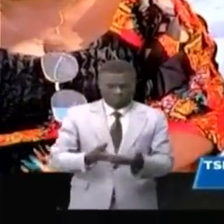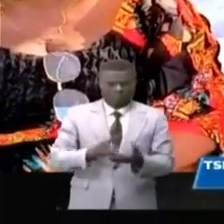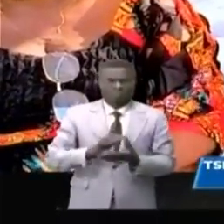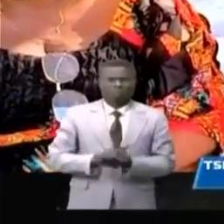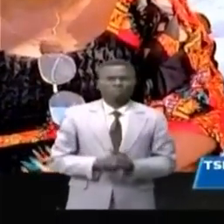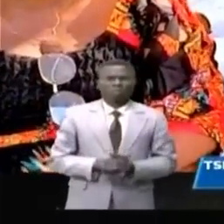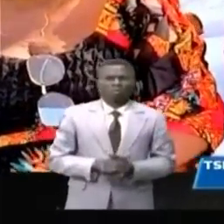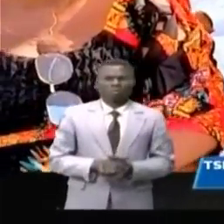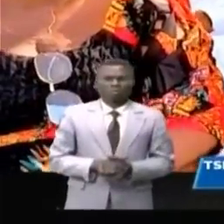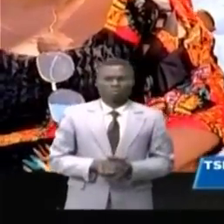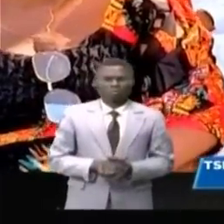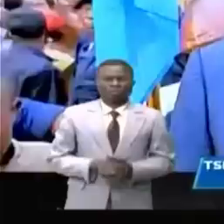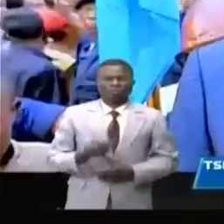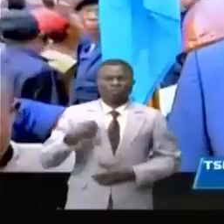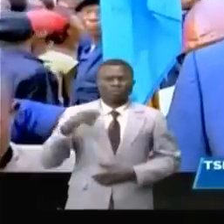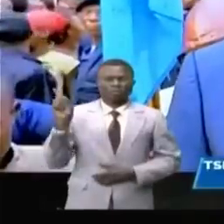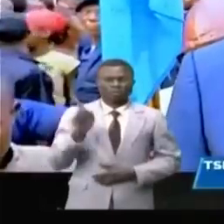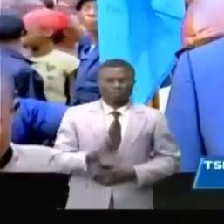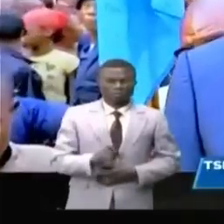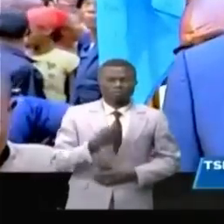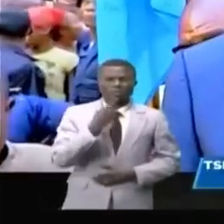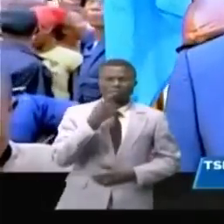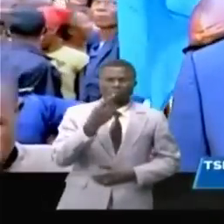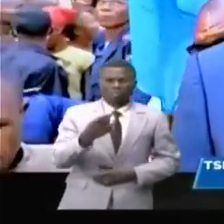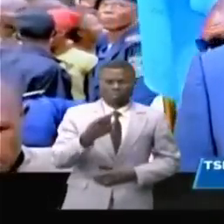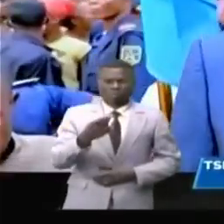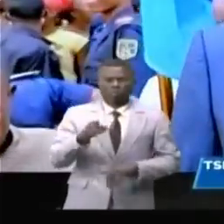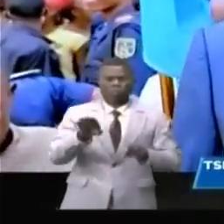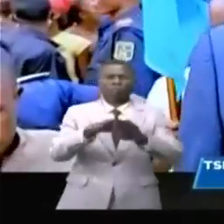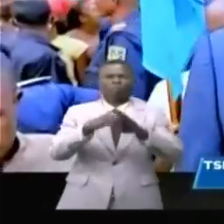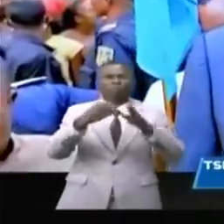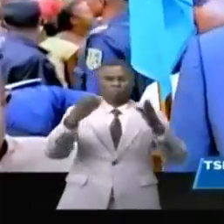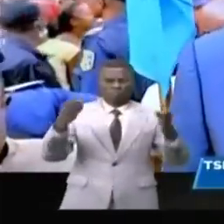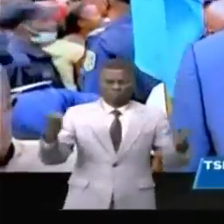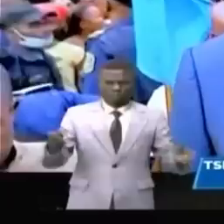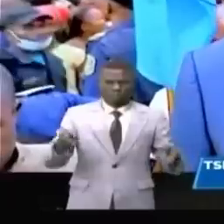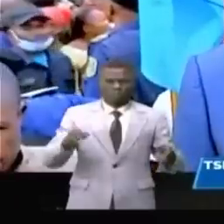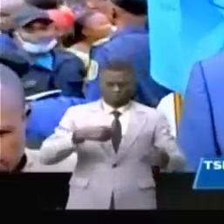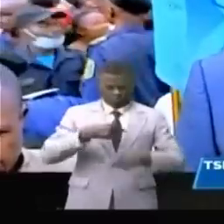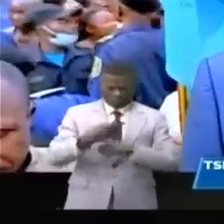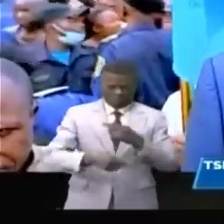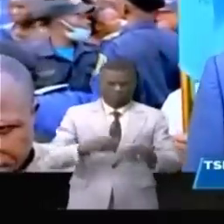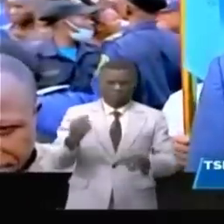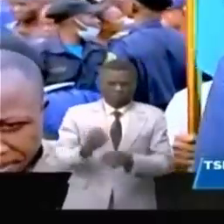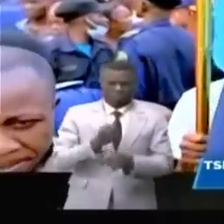République qui a rendu ceci possible et qui a facilité l'accès